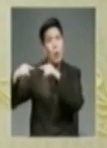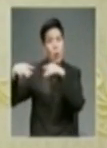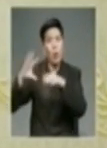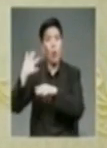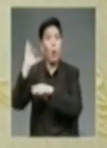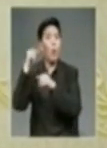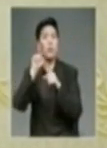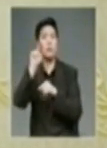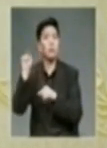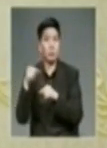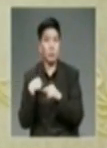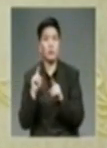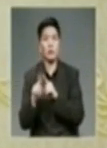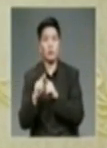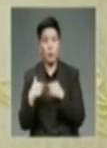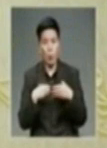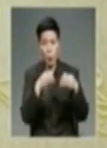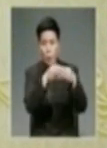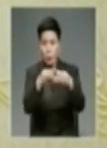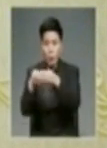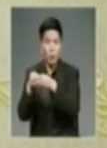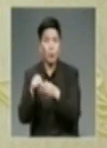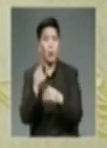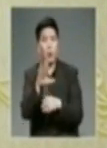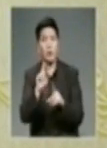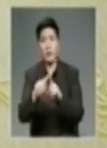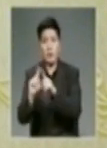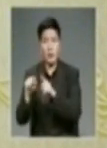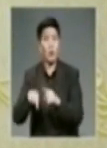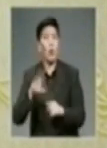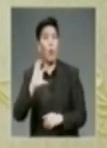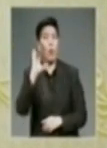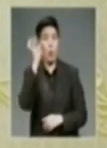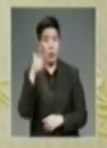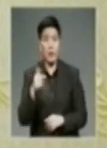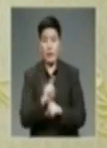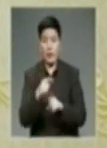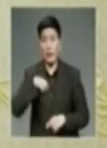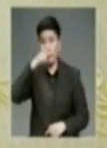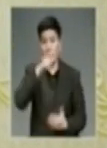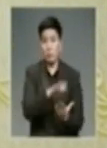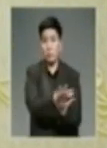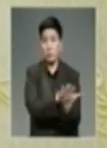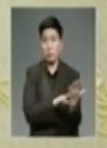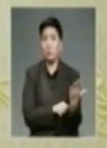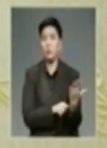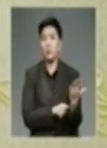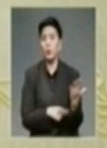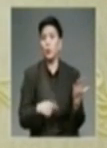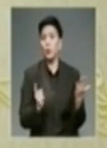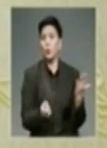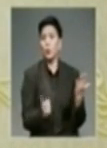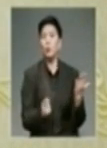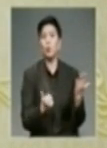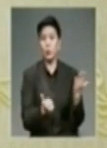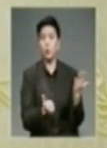จากมีหลายกลุ่มหลายฝ่ายนะครับในหลายพื้นที่ด้วยกันในโลกใบนี้แต่ประเทศไทยของเราก็ยังคงรักษาสภาพไว้ได้มากพอส